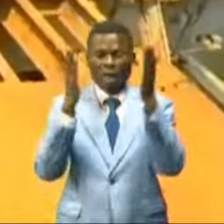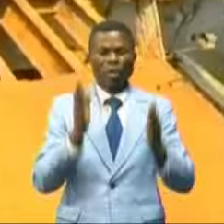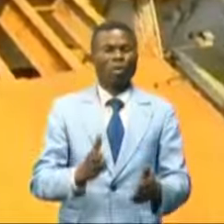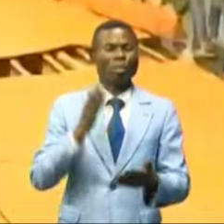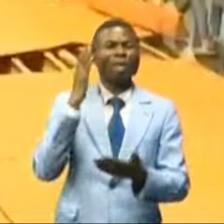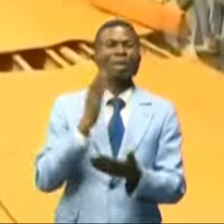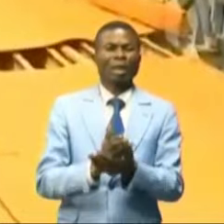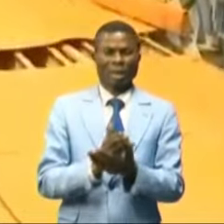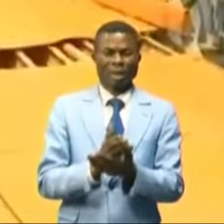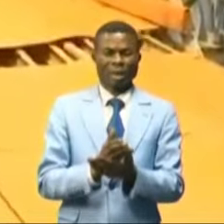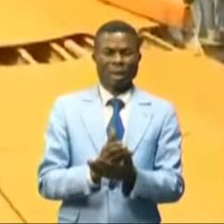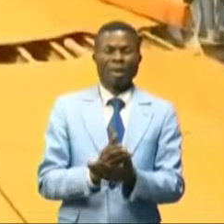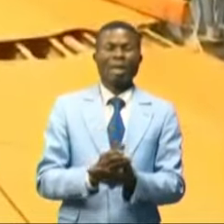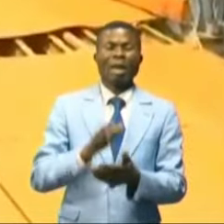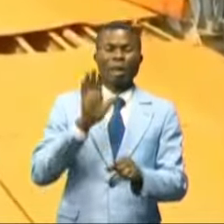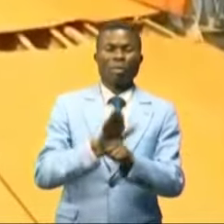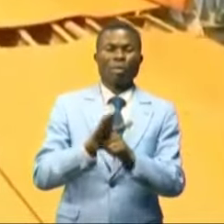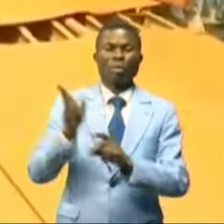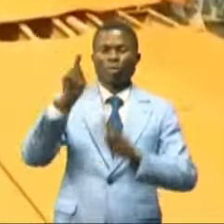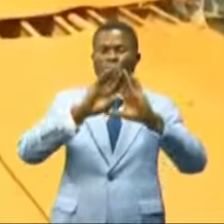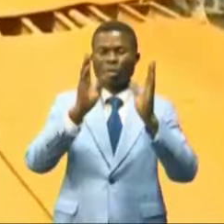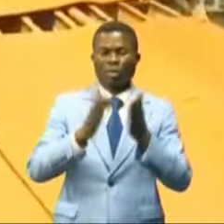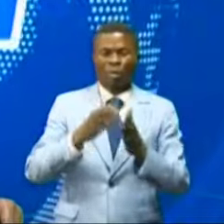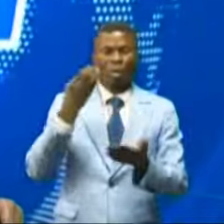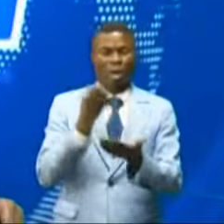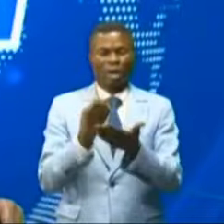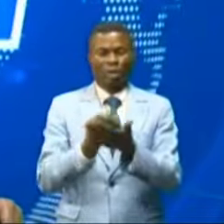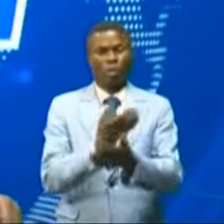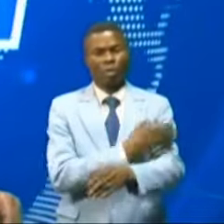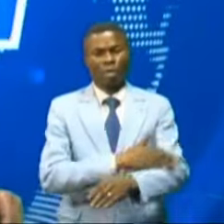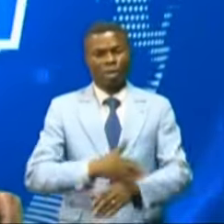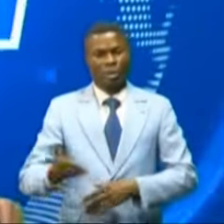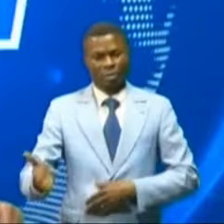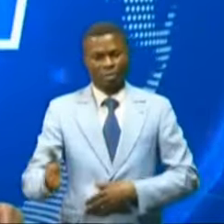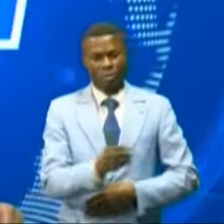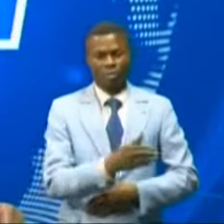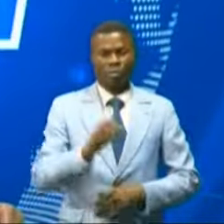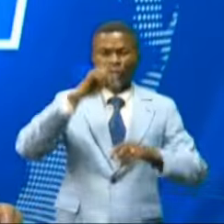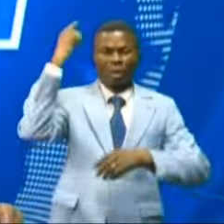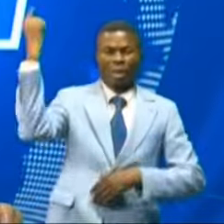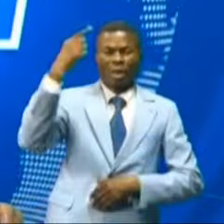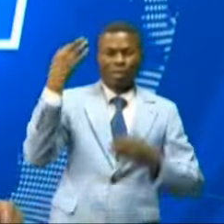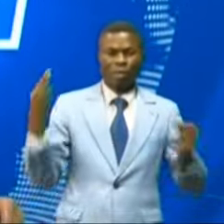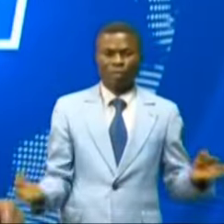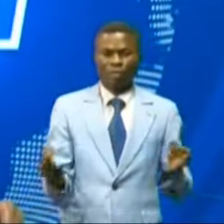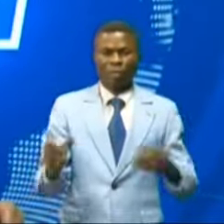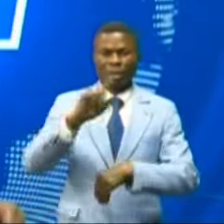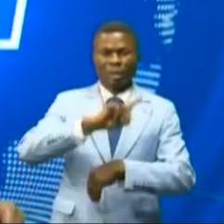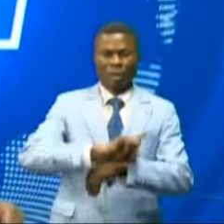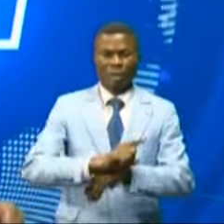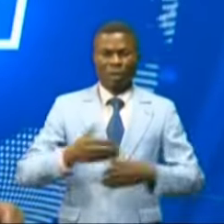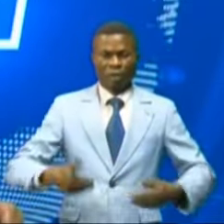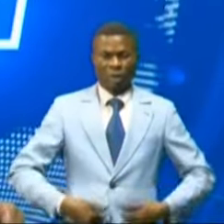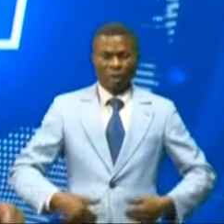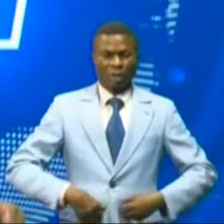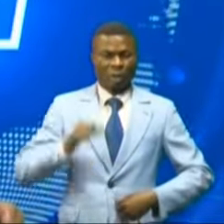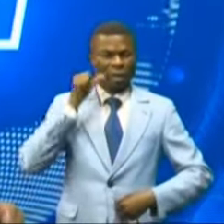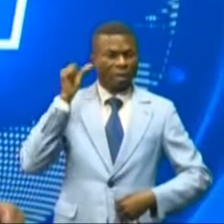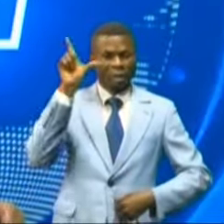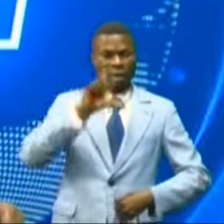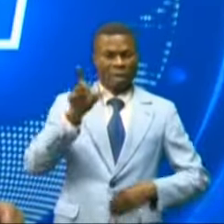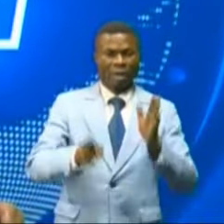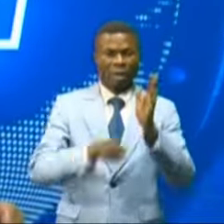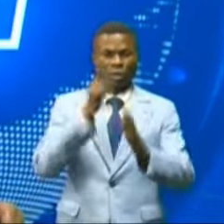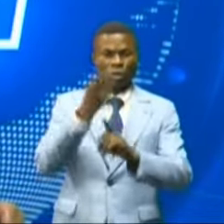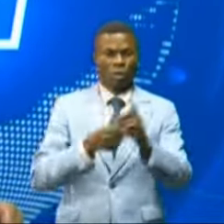coupé avec toutes les conséquences sur le plan économique. L'humanité a célébré la journée de la jeunesse hier lundi 12